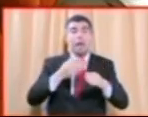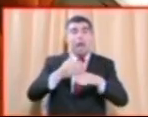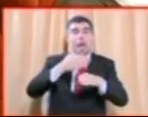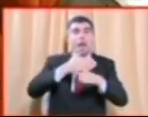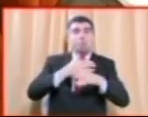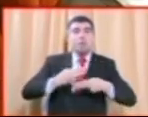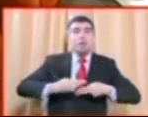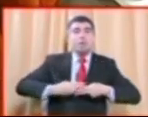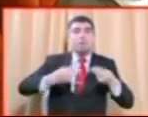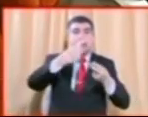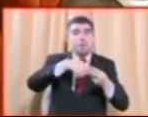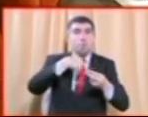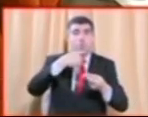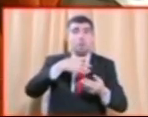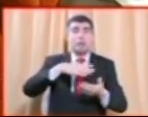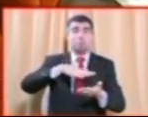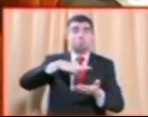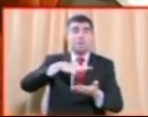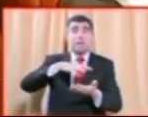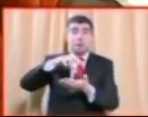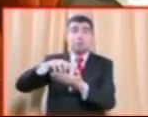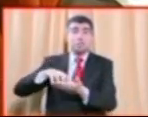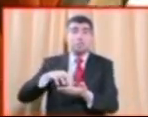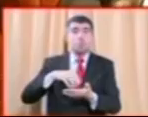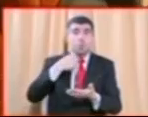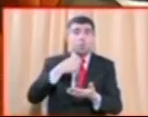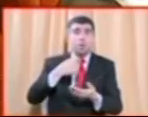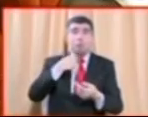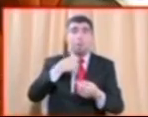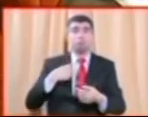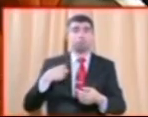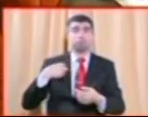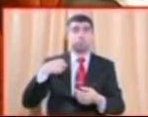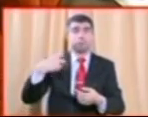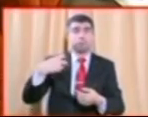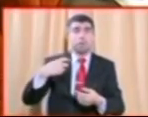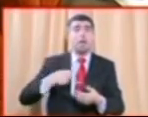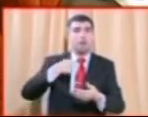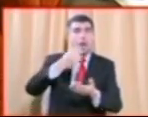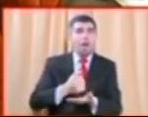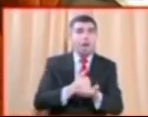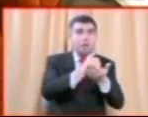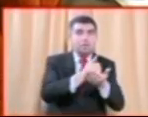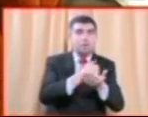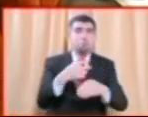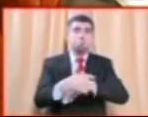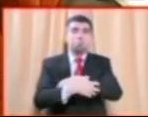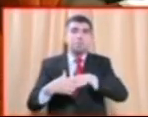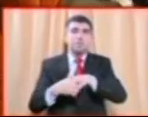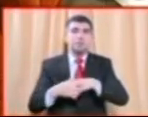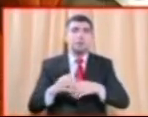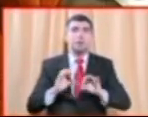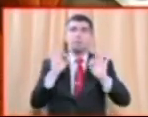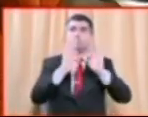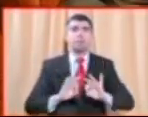تمشي للأقاليم. كاين أقاليم راني قلتها لكم، اللي أغنى واحد عطيوه الملحة، أفقر واحد ما عطاوش الملحة. هذه إشكالية مطروحة